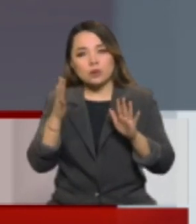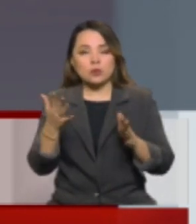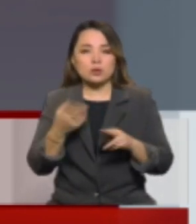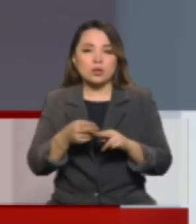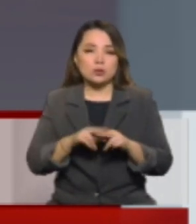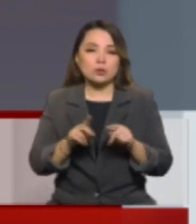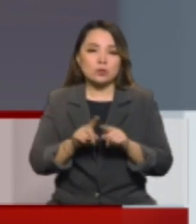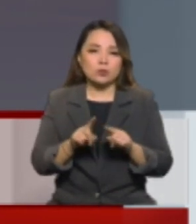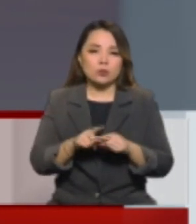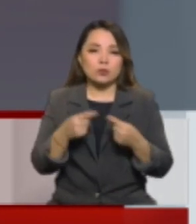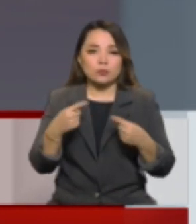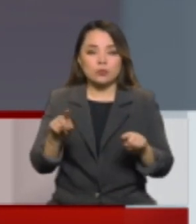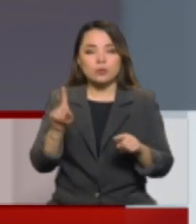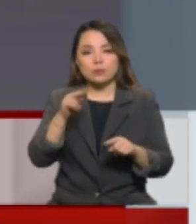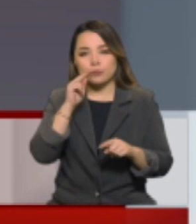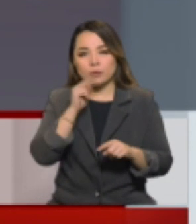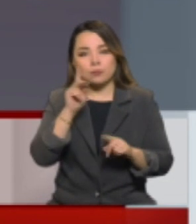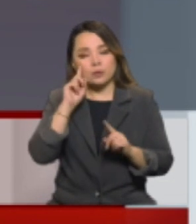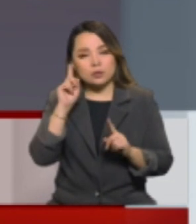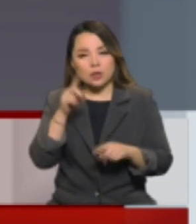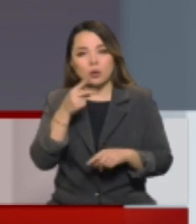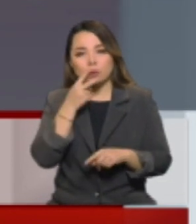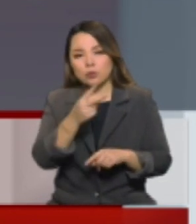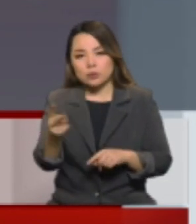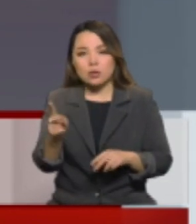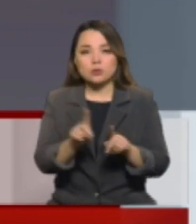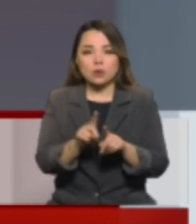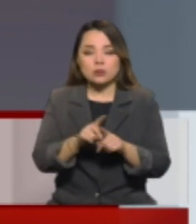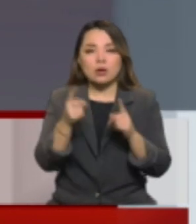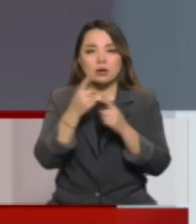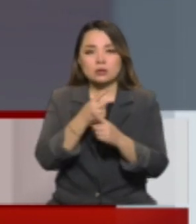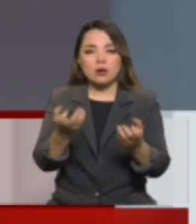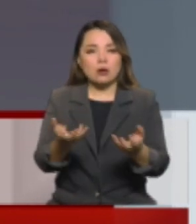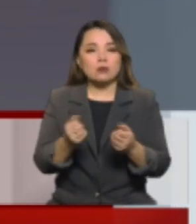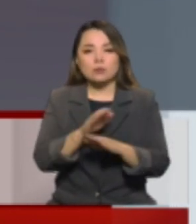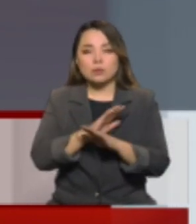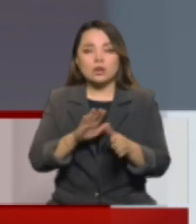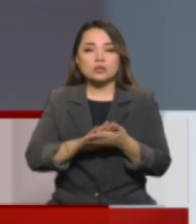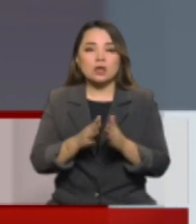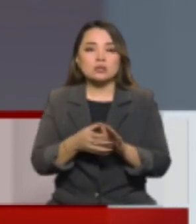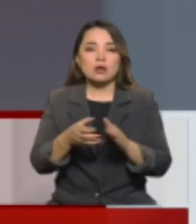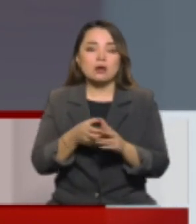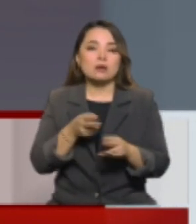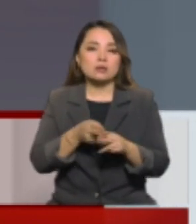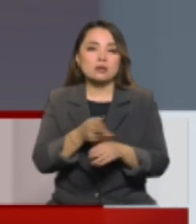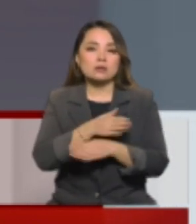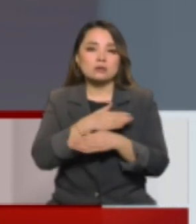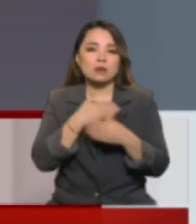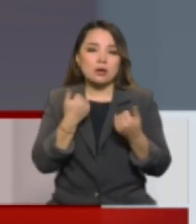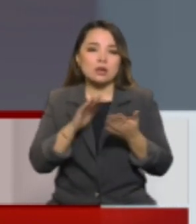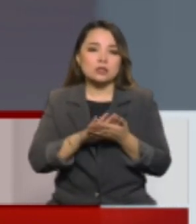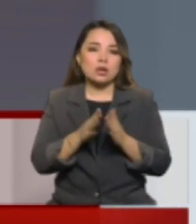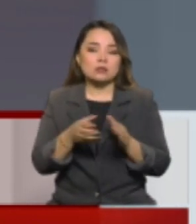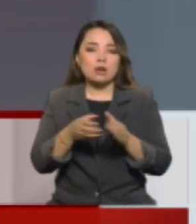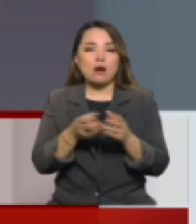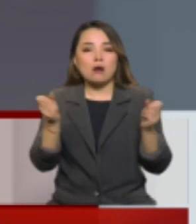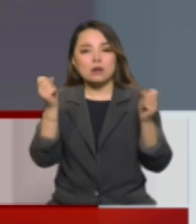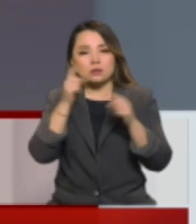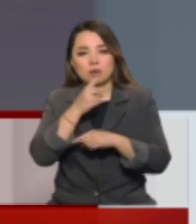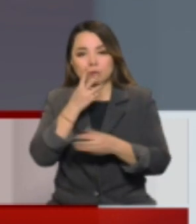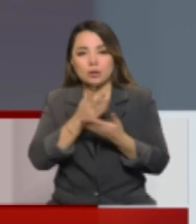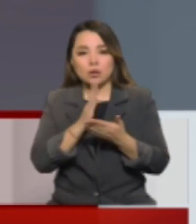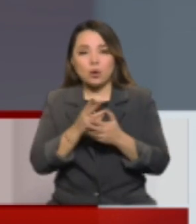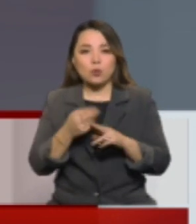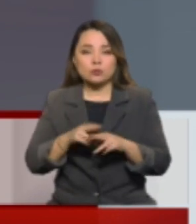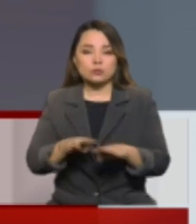түрде әлде кімнің көрген, білген, бірақ ол туралы хабарламаған, жағдайға араласқысы келмеген жайттары анықталып жатады.